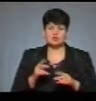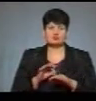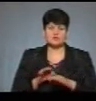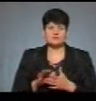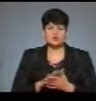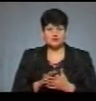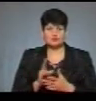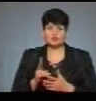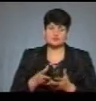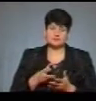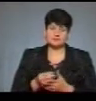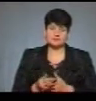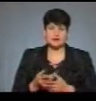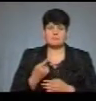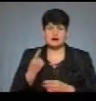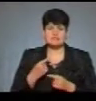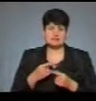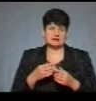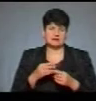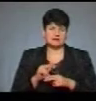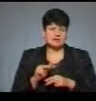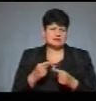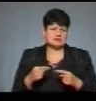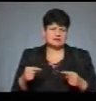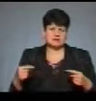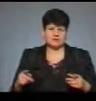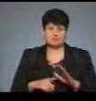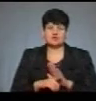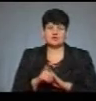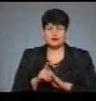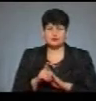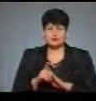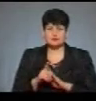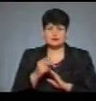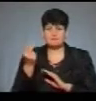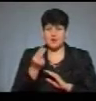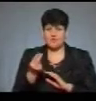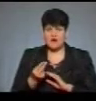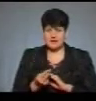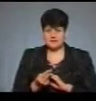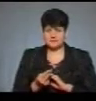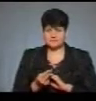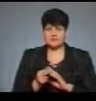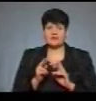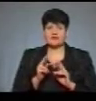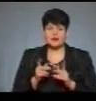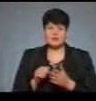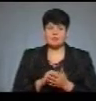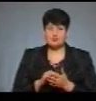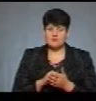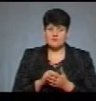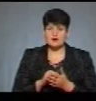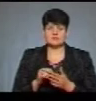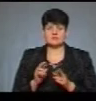безкоштовно, хтось проводить платно. Майстер-класи різноманітні, починаючи від малювання, як на бумазі, так і